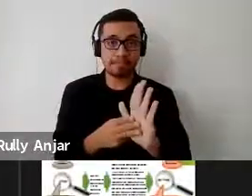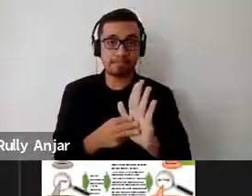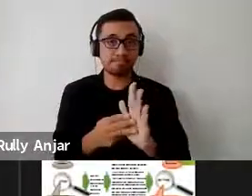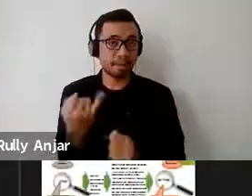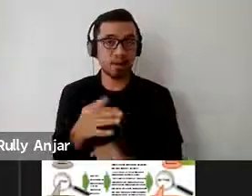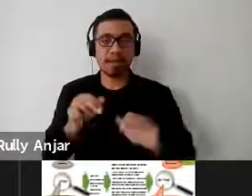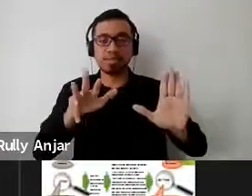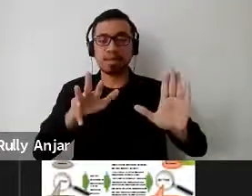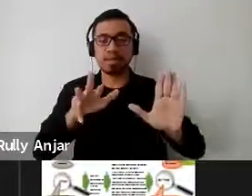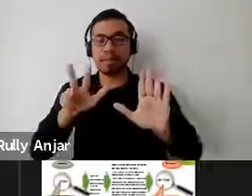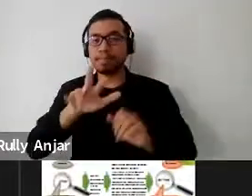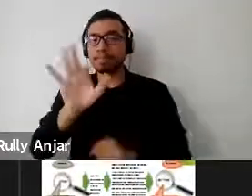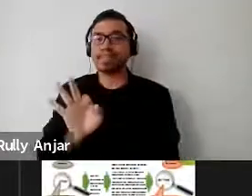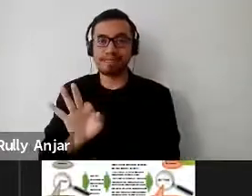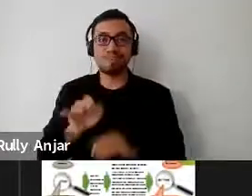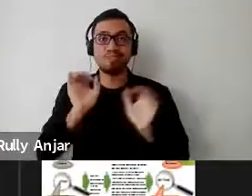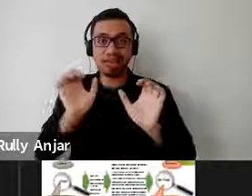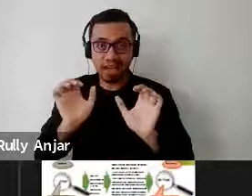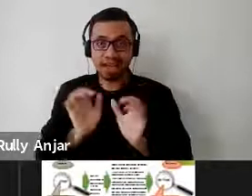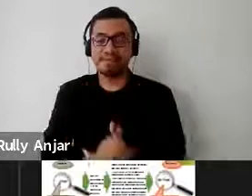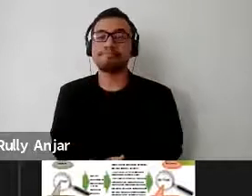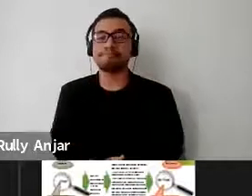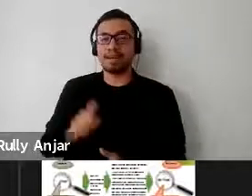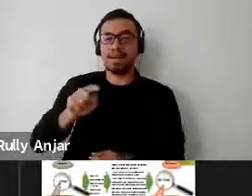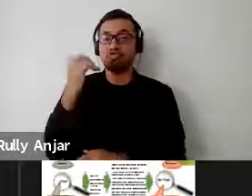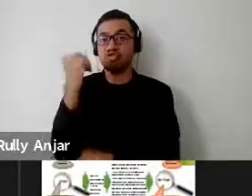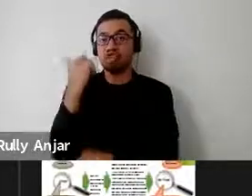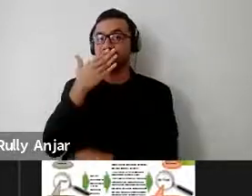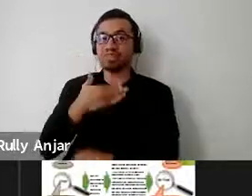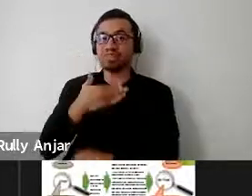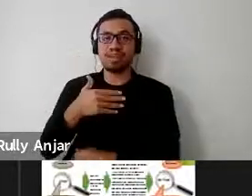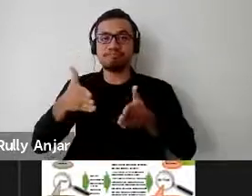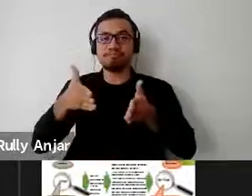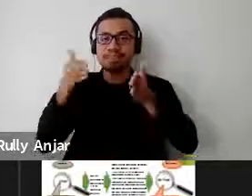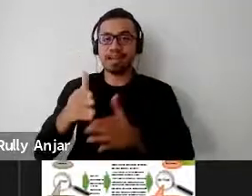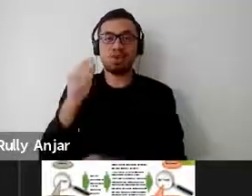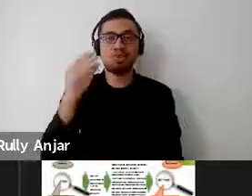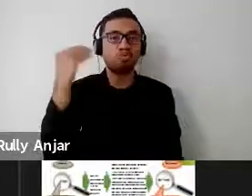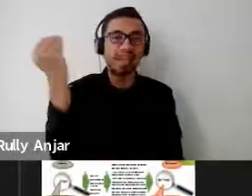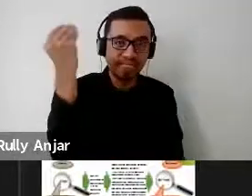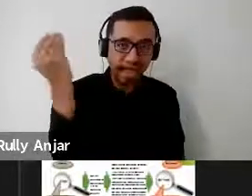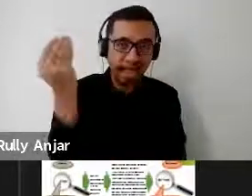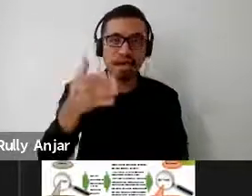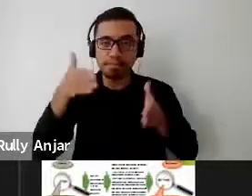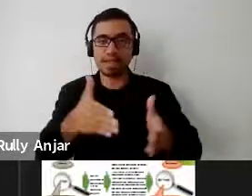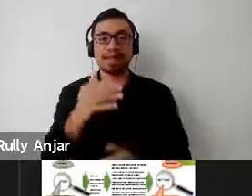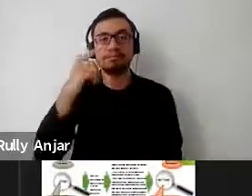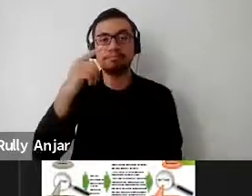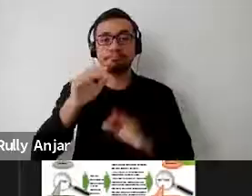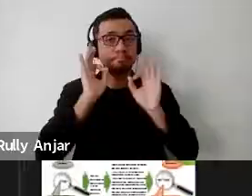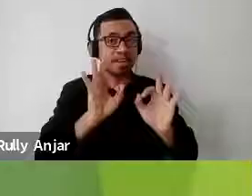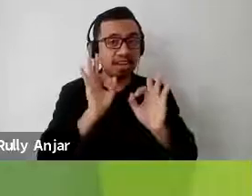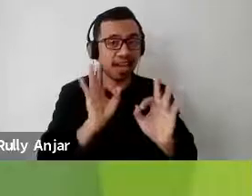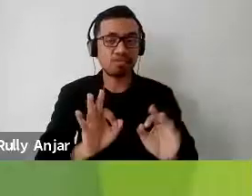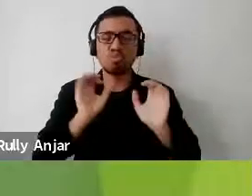perlu diketahui bahwa sektor pariwisata dan pendidikan itu sangat luar biasa. Di balik pariwisata, ini